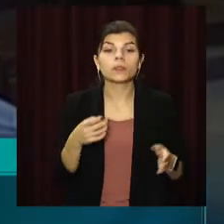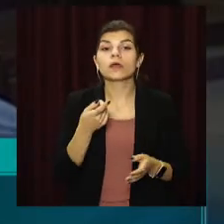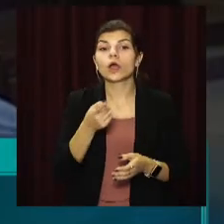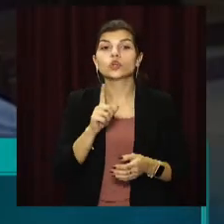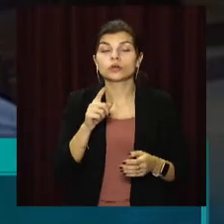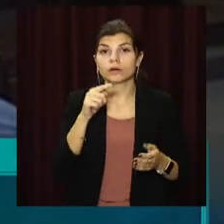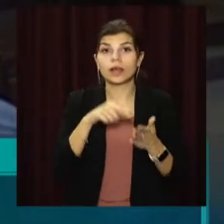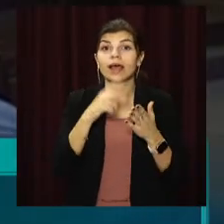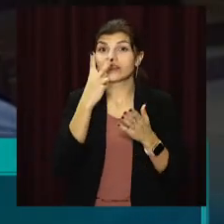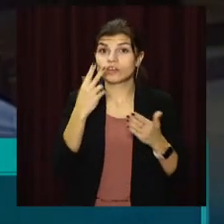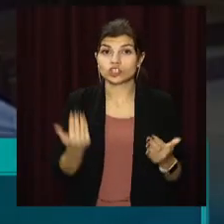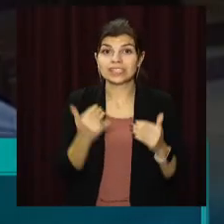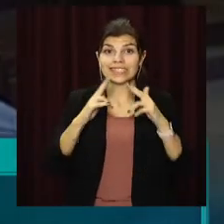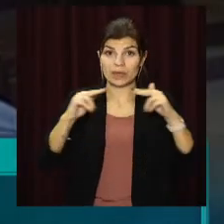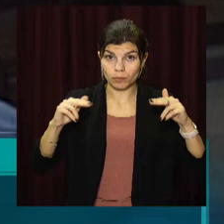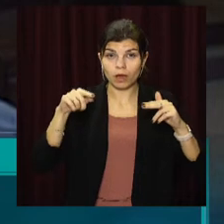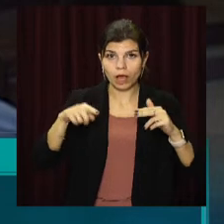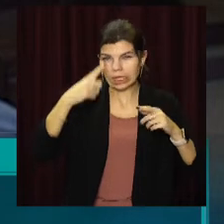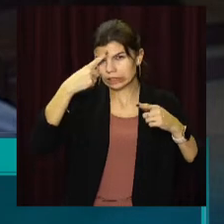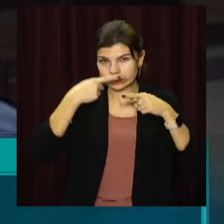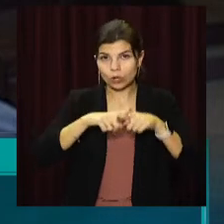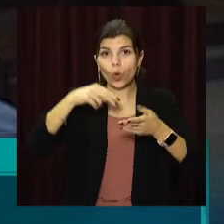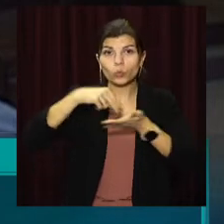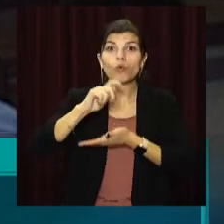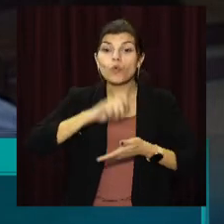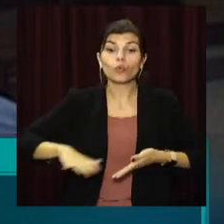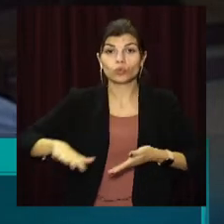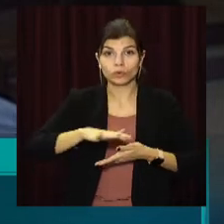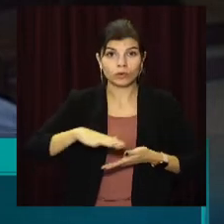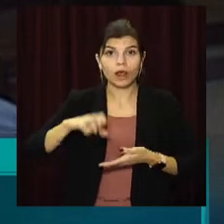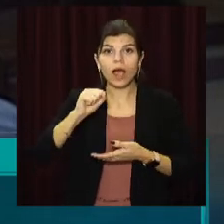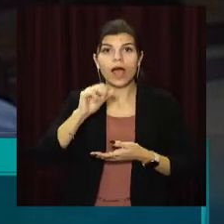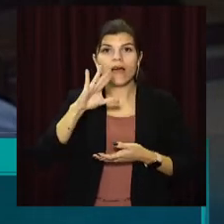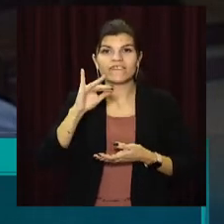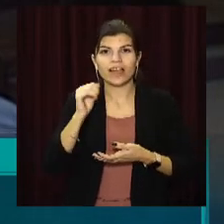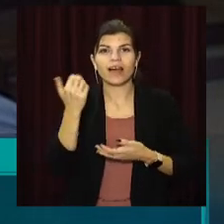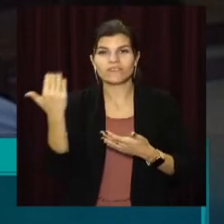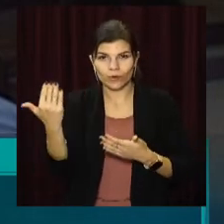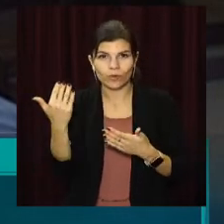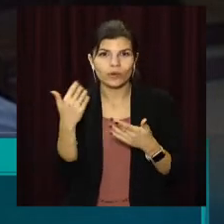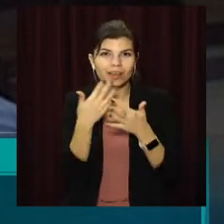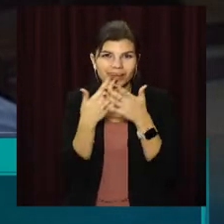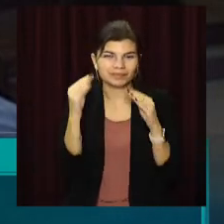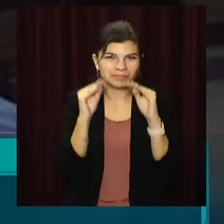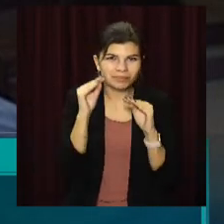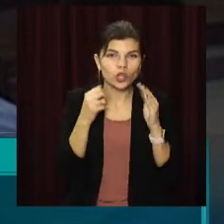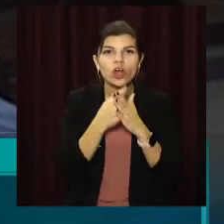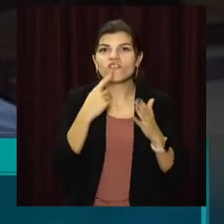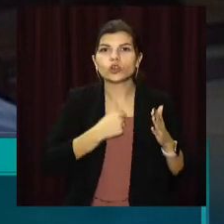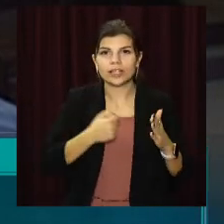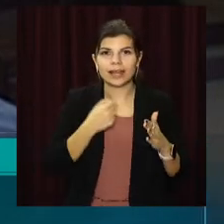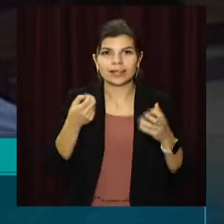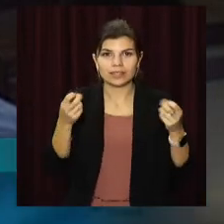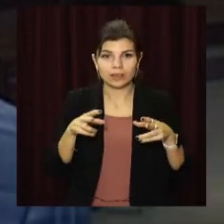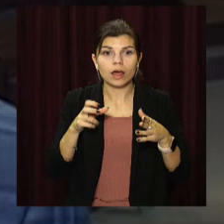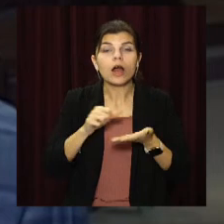двоє мешканців Дніпропетровщини організували схему придбання на території України авіаційних агрегатів та комплектуючих до військової техніки